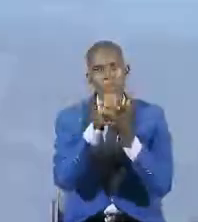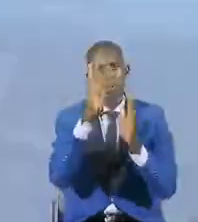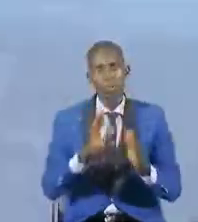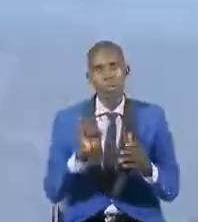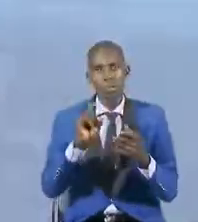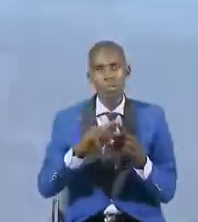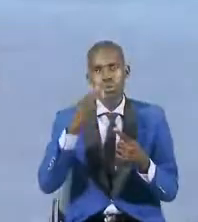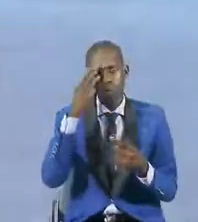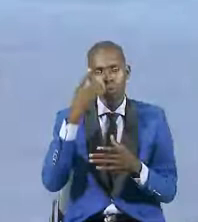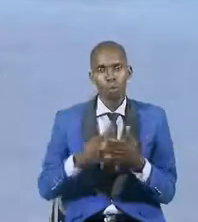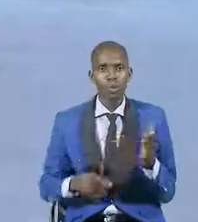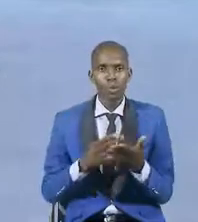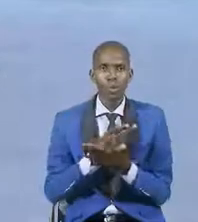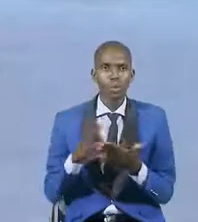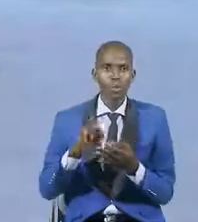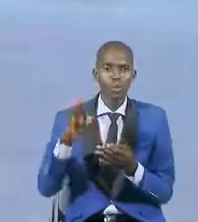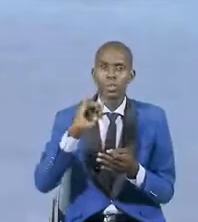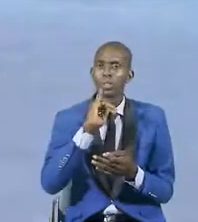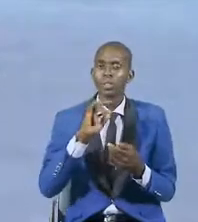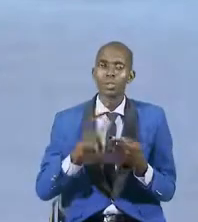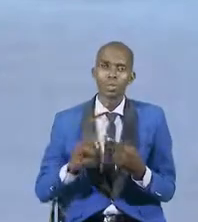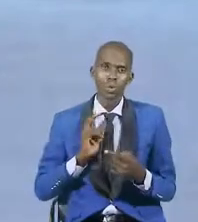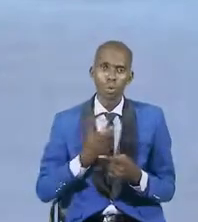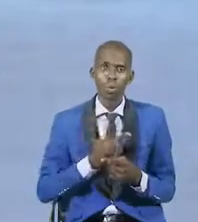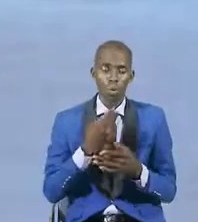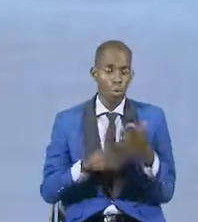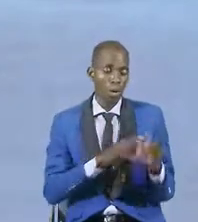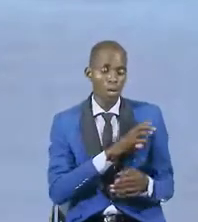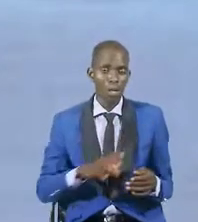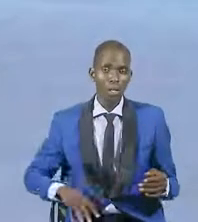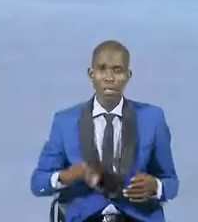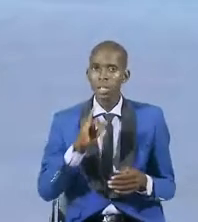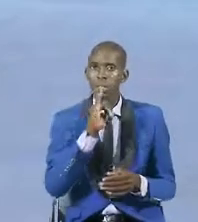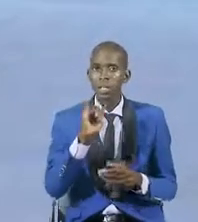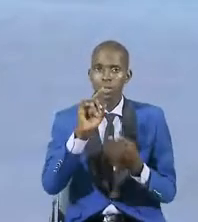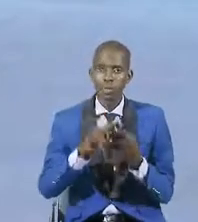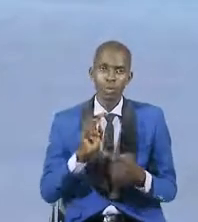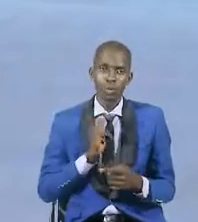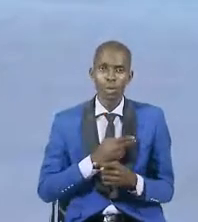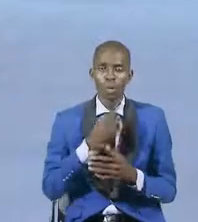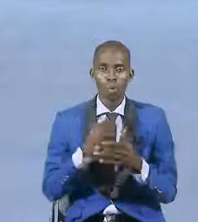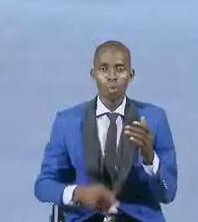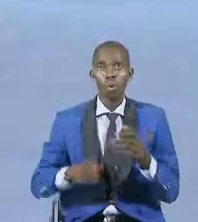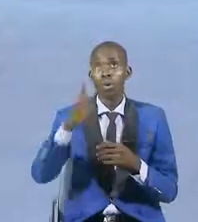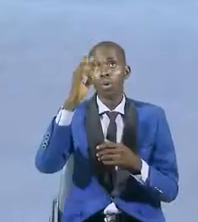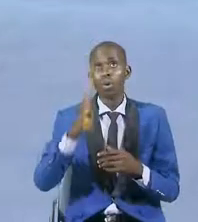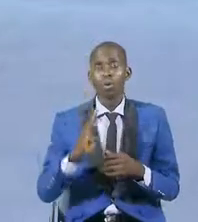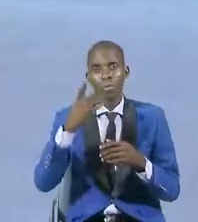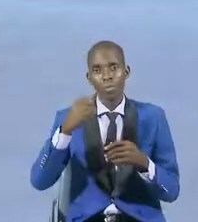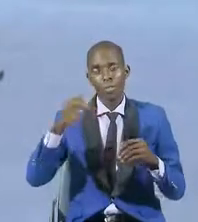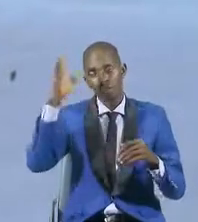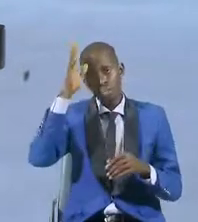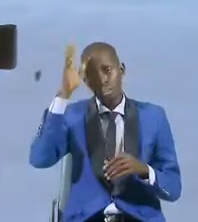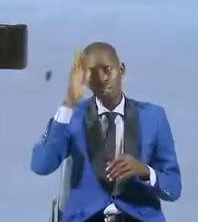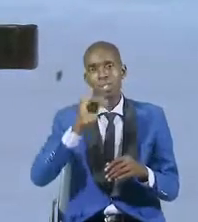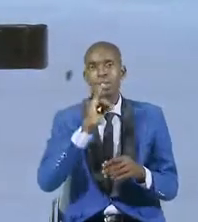aux croyants de connaître, de savoir ce que le Saint-Esprit est pour nous, ce que Jésus est pour nous, ce que le